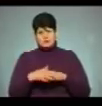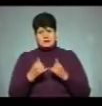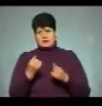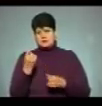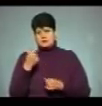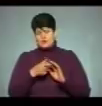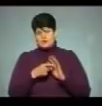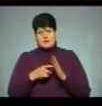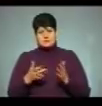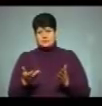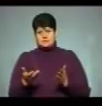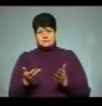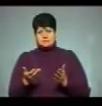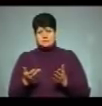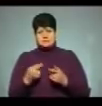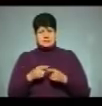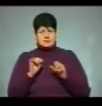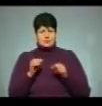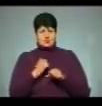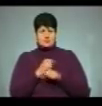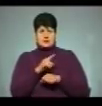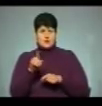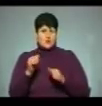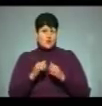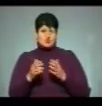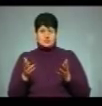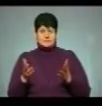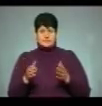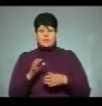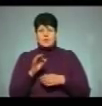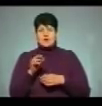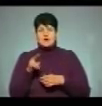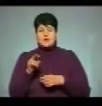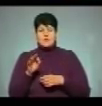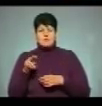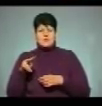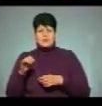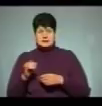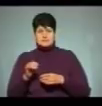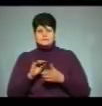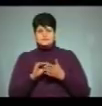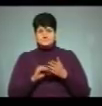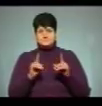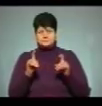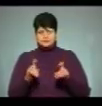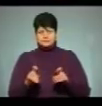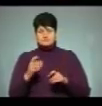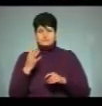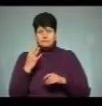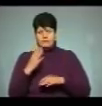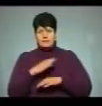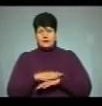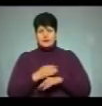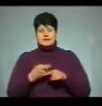11 класу. І це може зробити кожен. Ольга Оплета складатиме тестування із 4 предметів. Ці